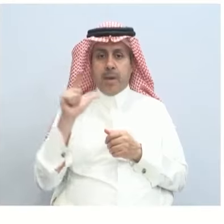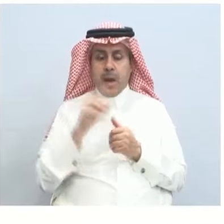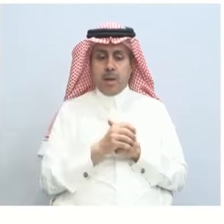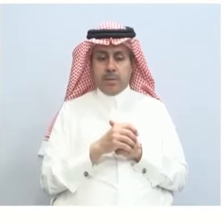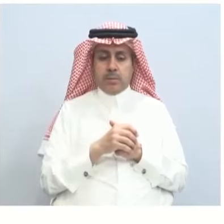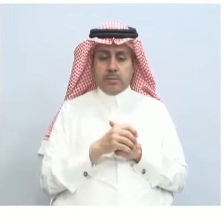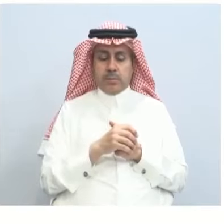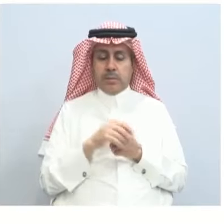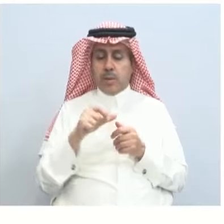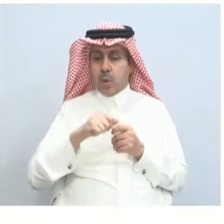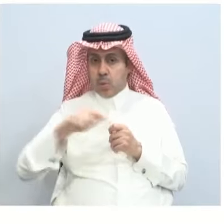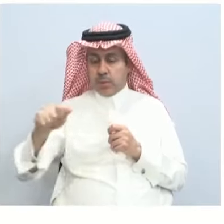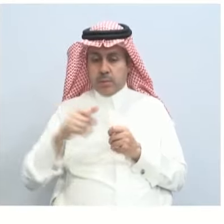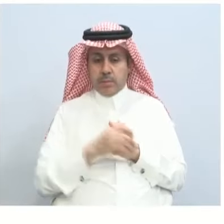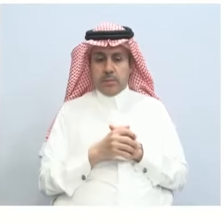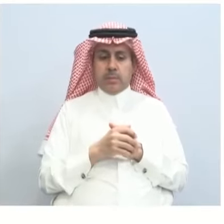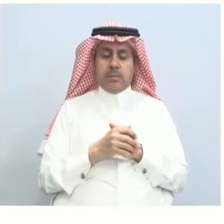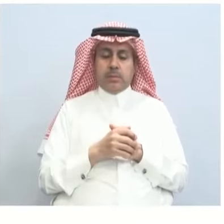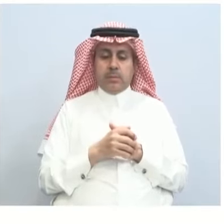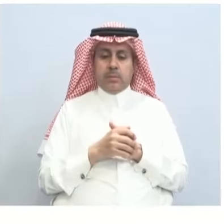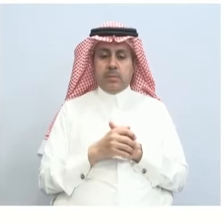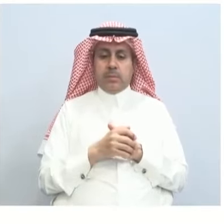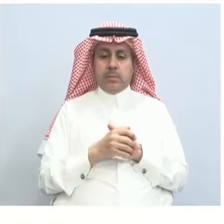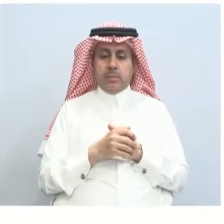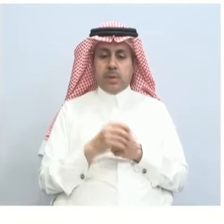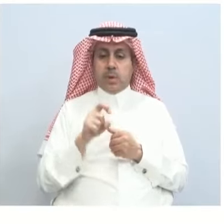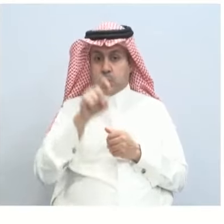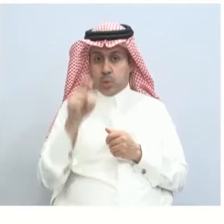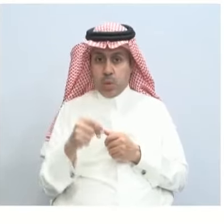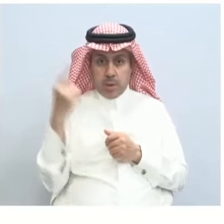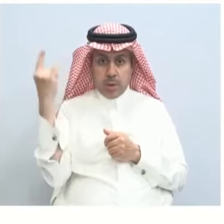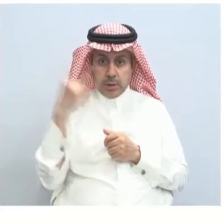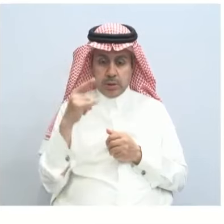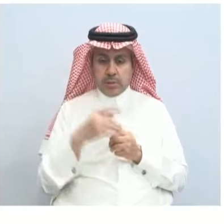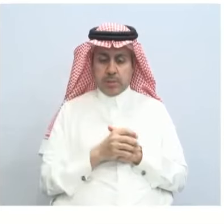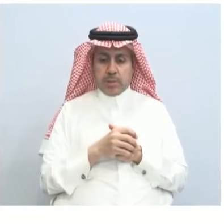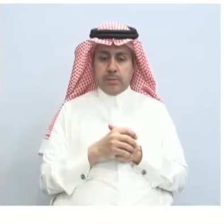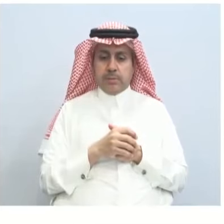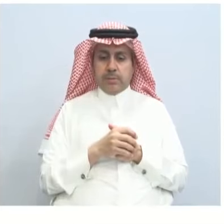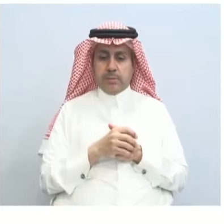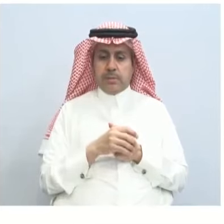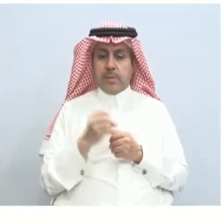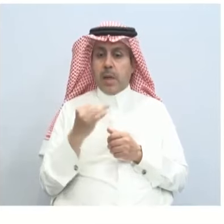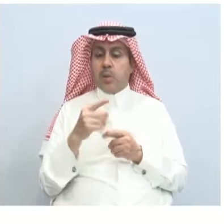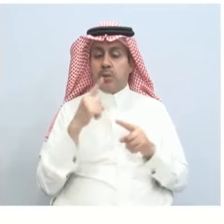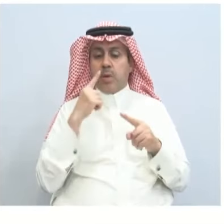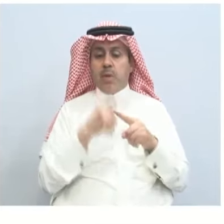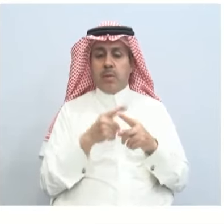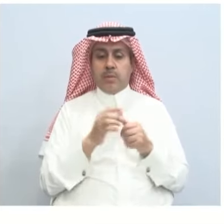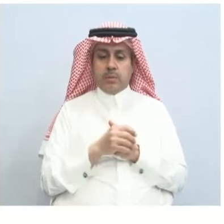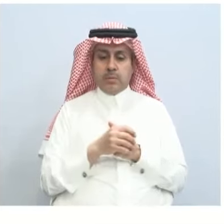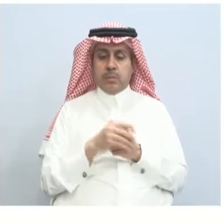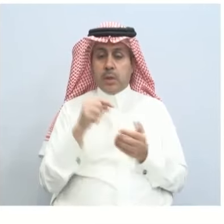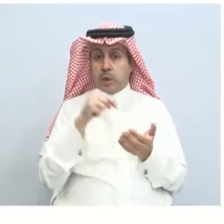لانه قاللك الوحدات هنا كلها بالميل بهذه الصوره ايضا لدي هذا السؤال